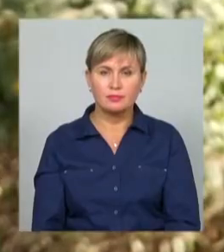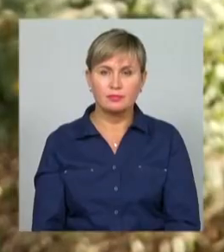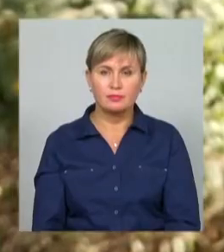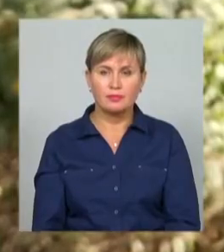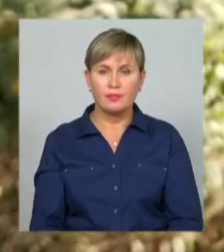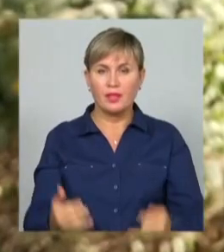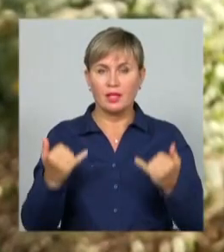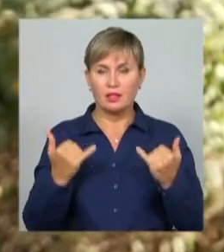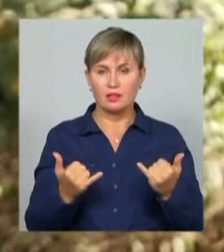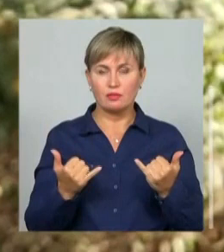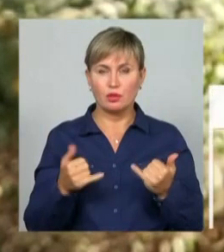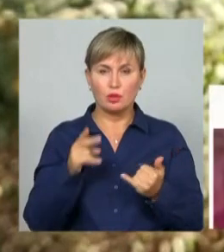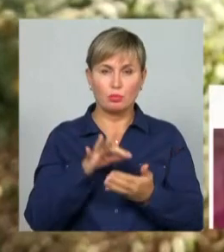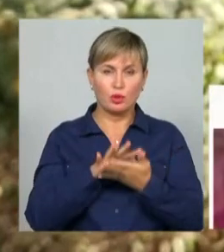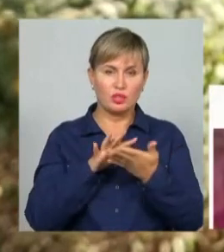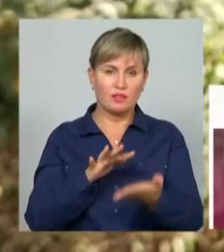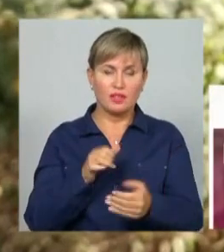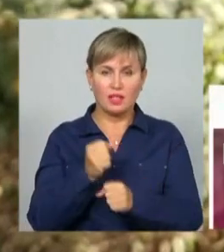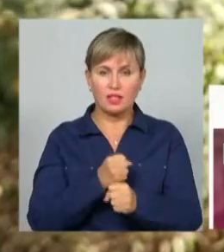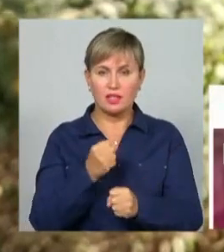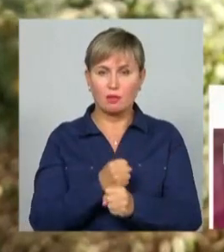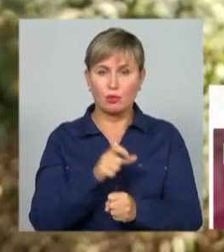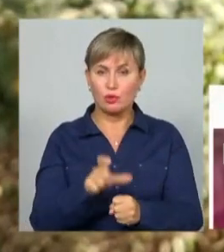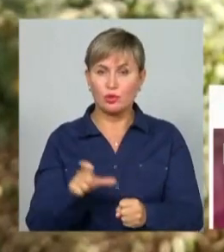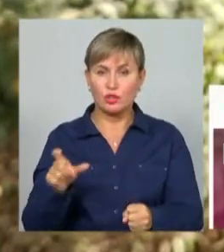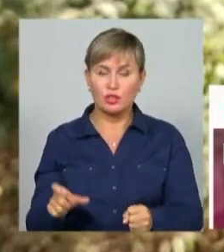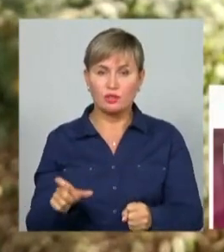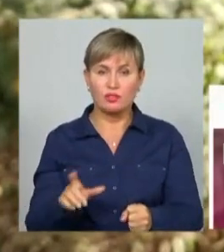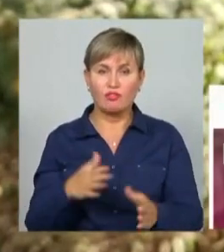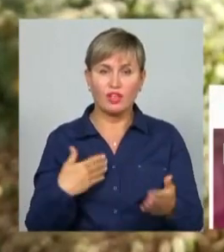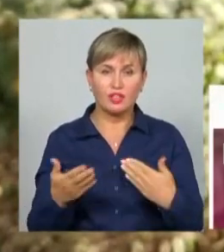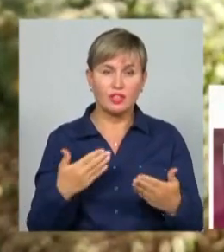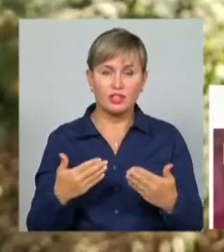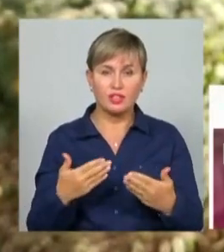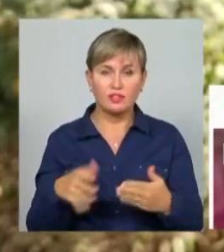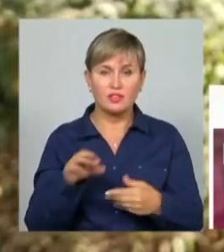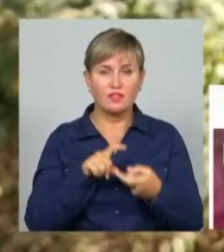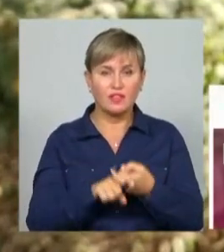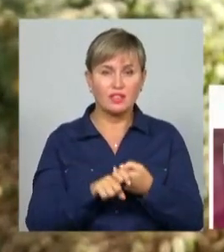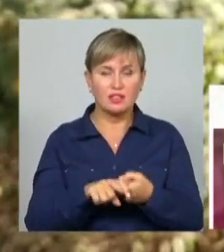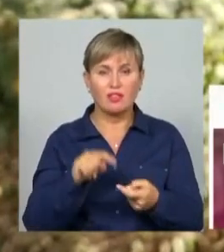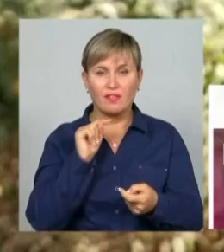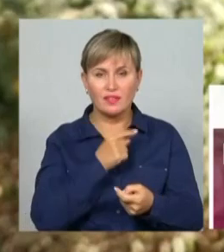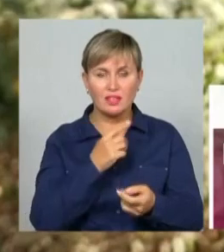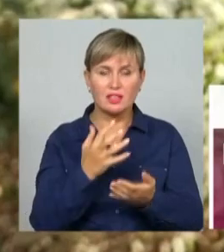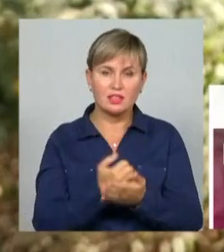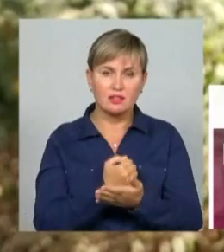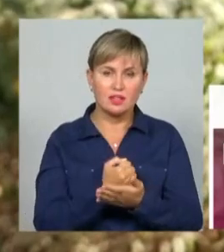На сегодня, по заявлениям разработчиков, в отношении всех вирусов эффективность